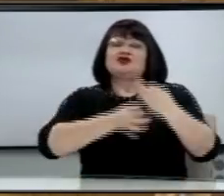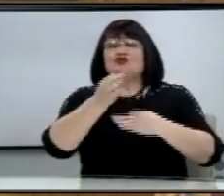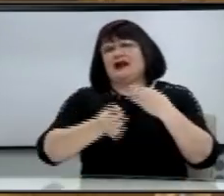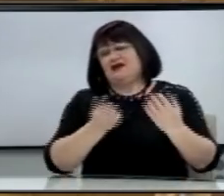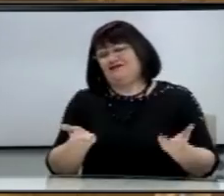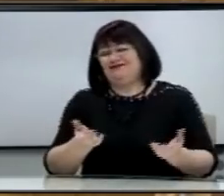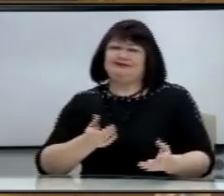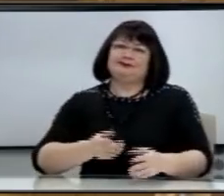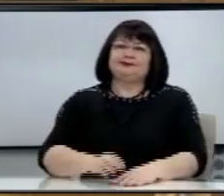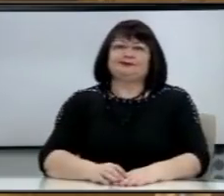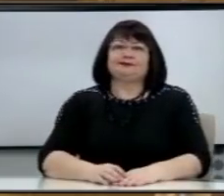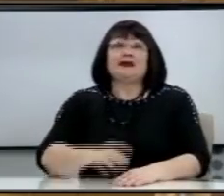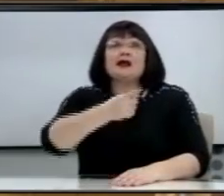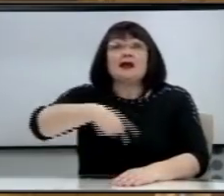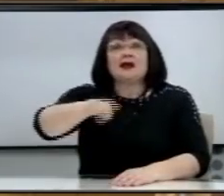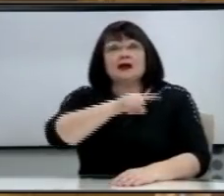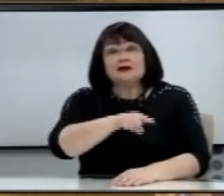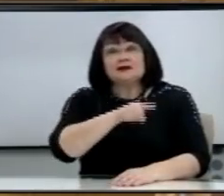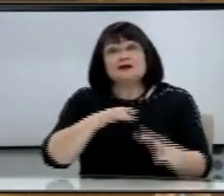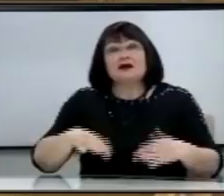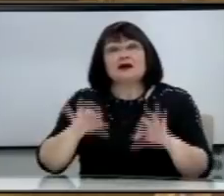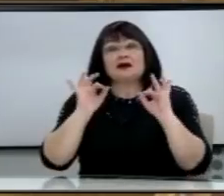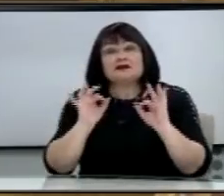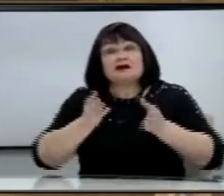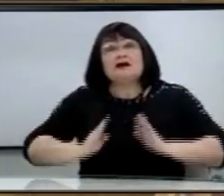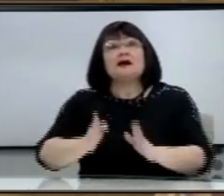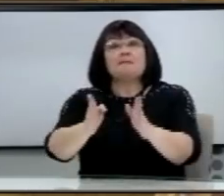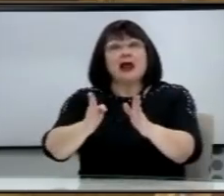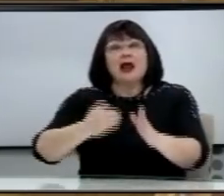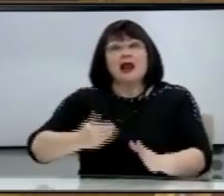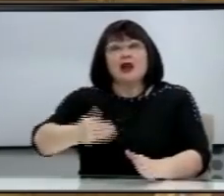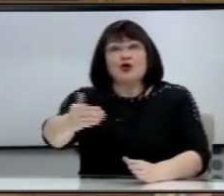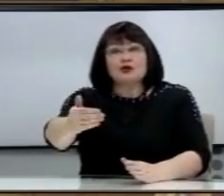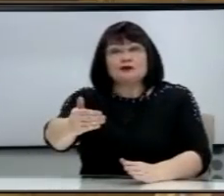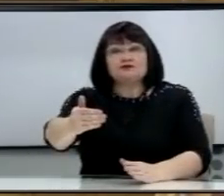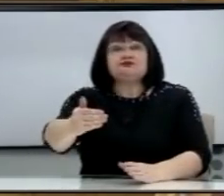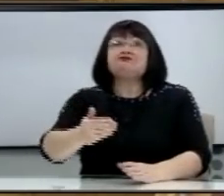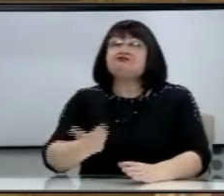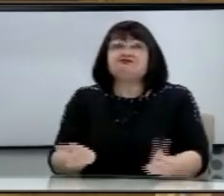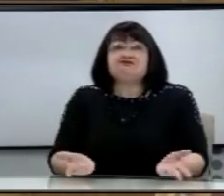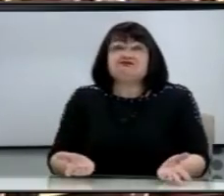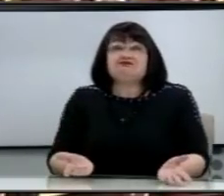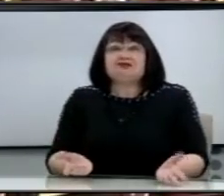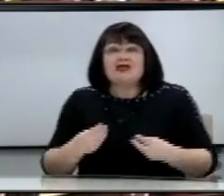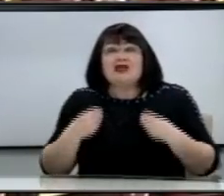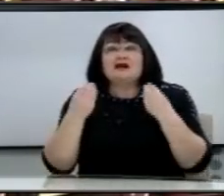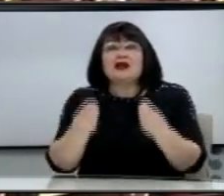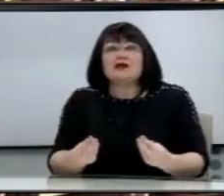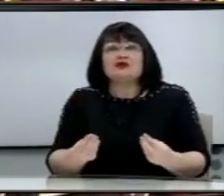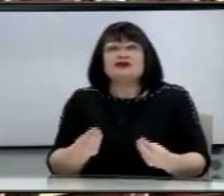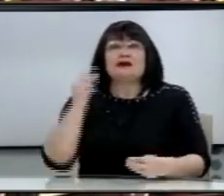αλήθεια? Σε εσάς που ξεκινήσατε την πορεία προς το μέλλον χωρίς καλά-καλά να έχετε μοιράσει